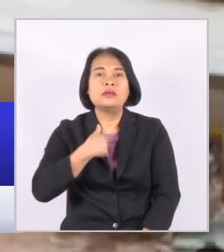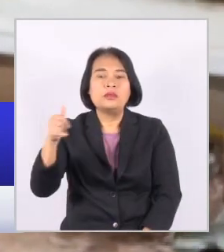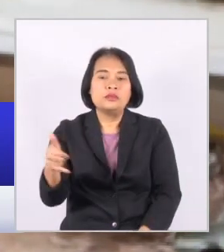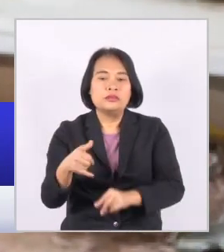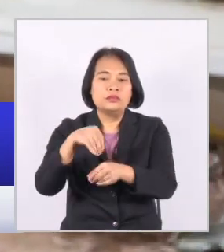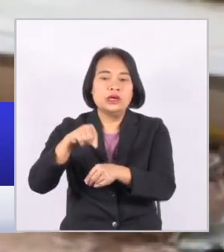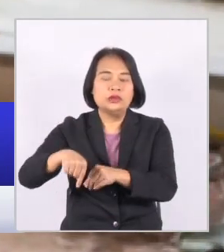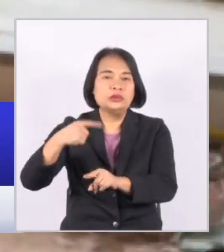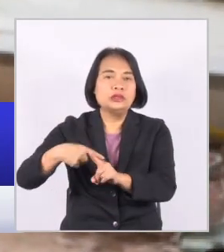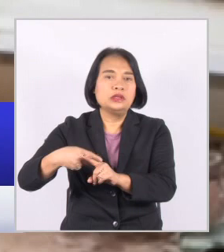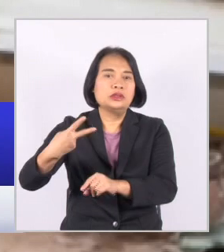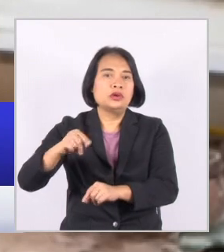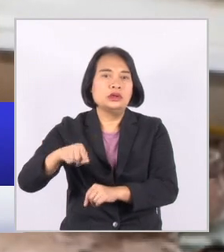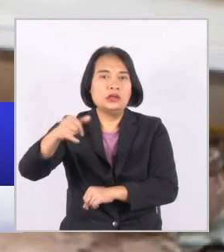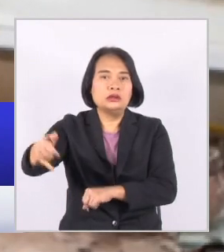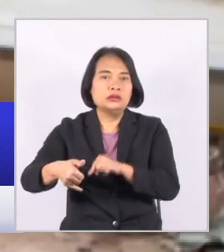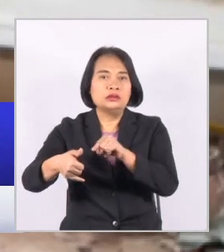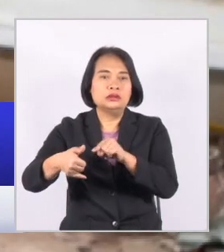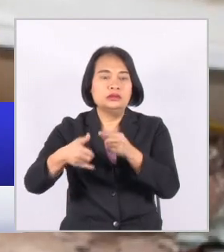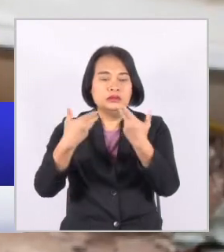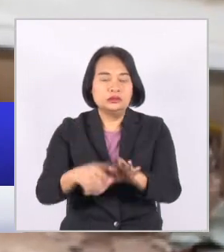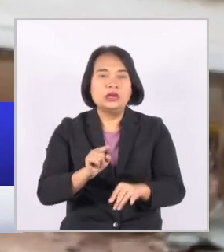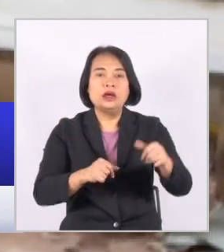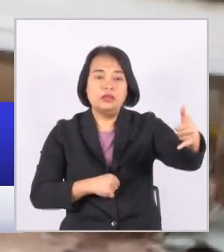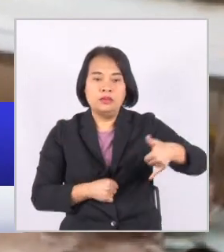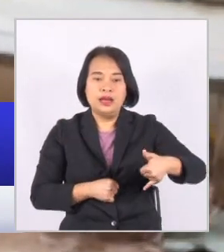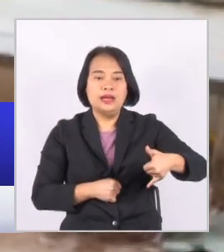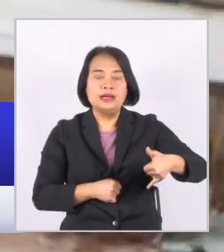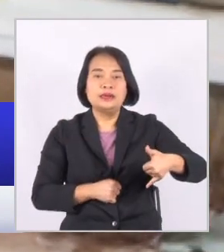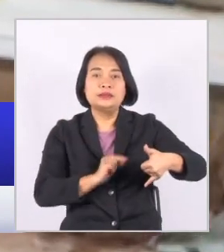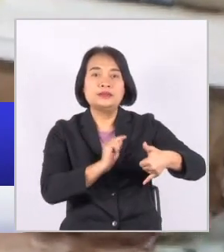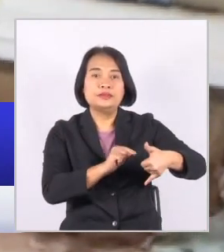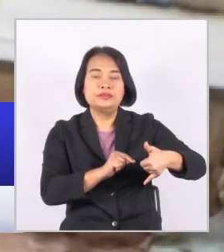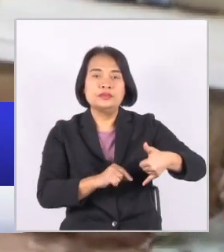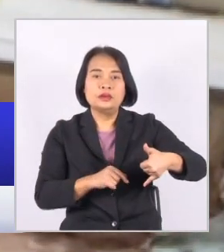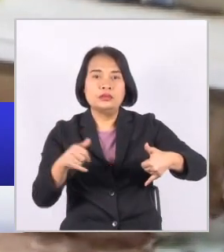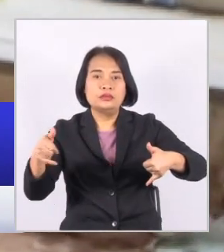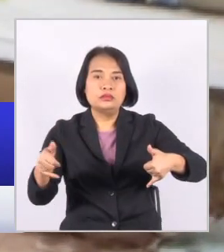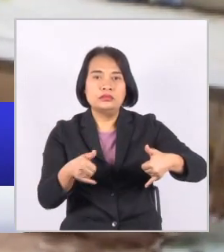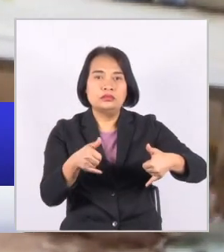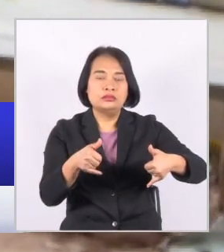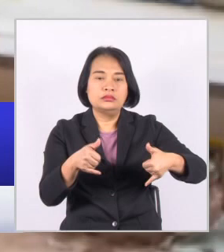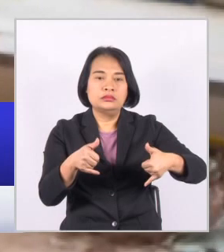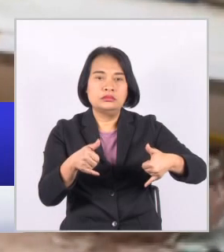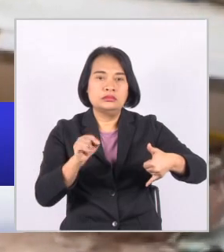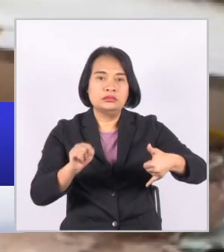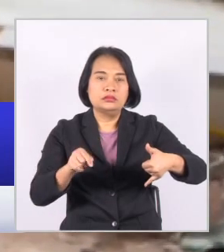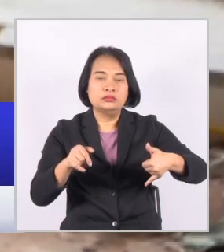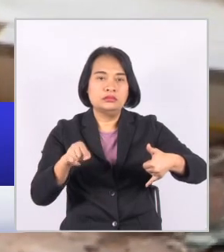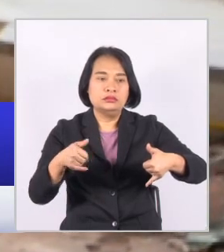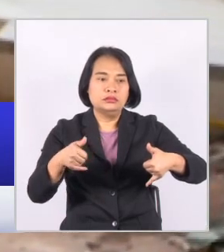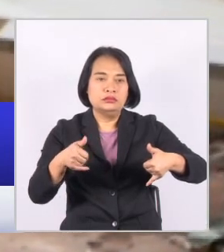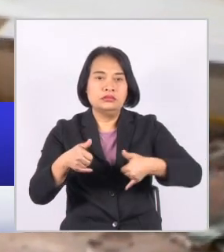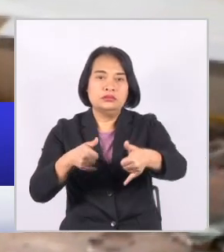ล้วก็พอแกกลับมาครั้งนี้แกก็มายืนดักหน้าผมเลยที่ผมยืนบาดถึงก็